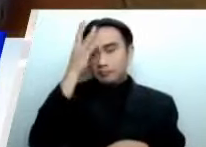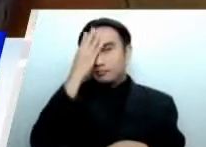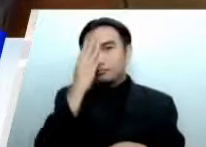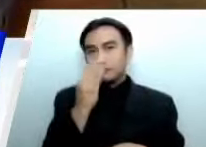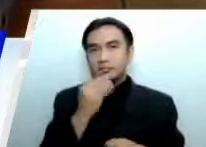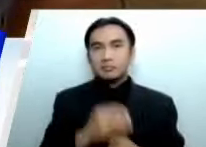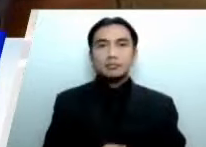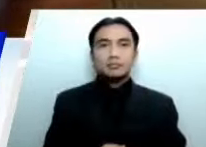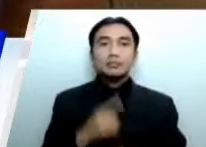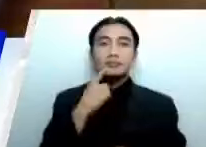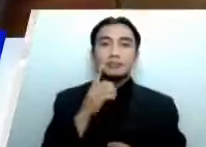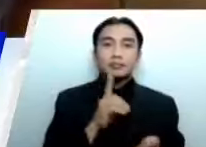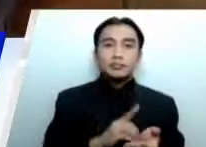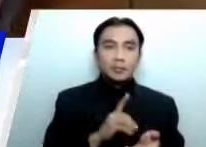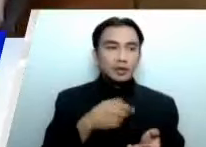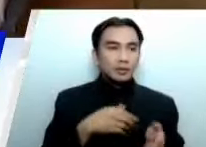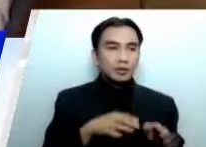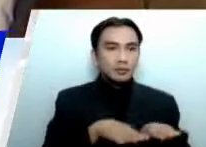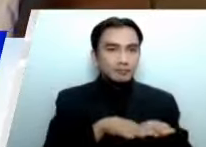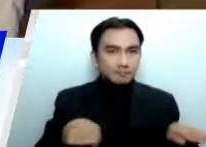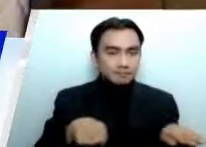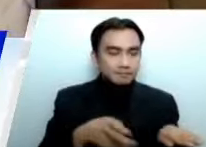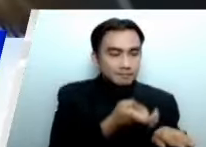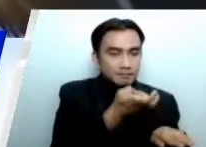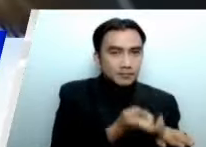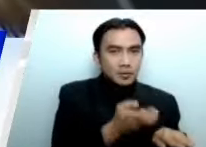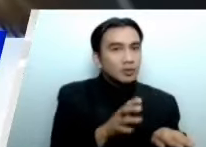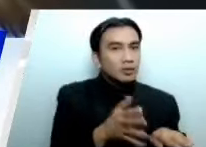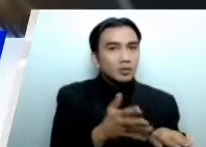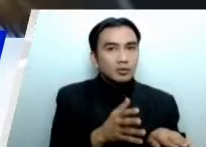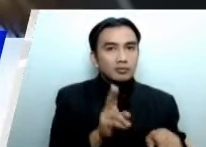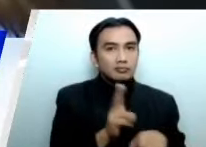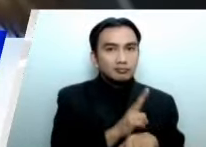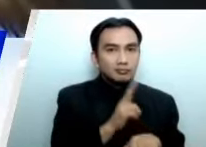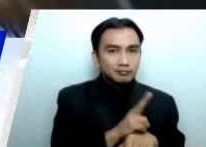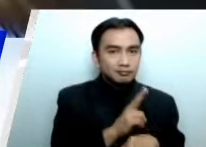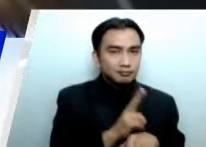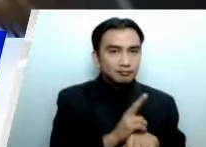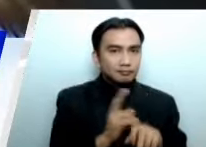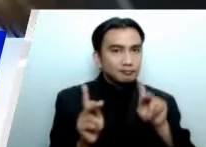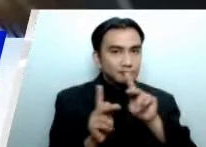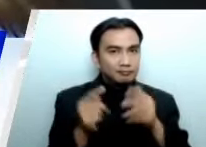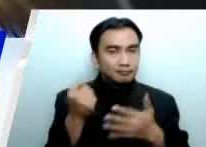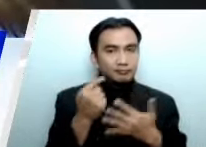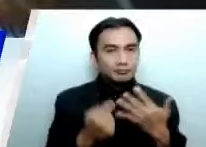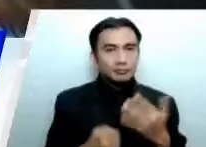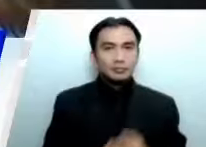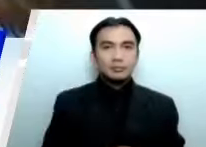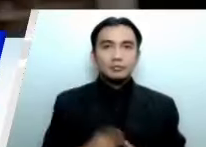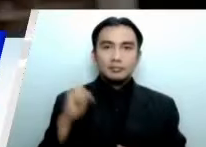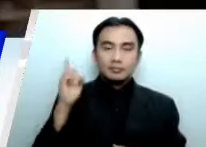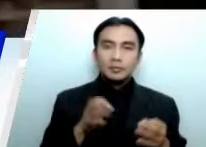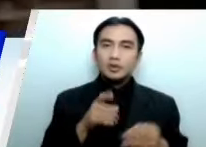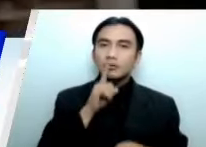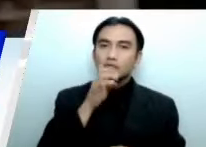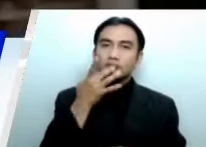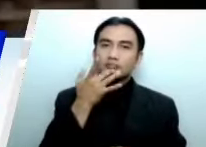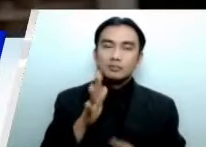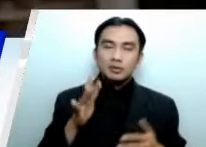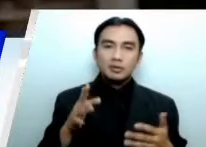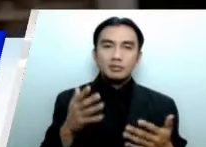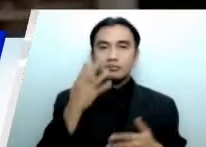sanggol sa matatag na higaan ng walang malambot na bedding. They are not missing anything. Masarap ang tulog nila kahit walang unan. Nasa crib lang